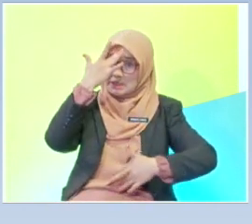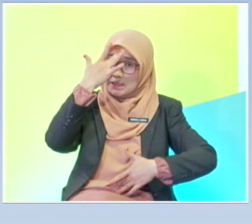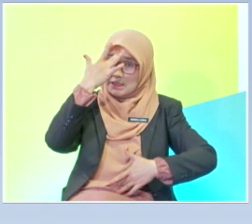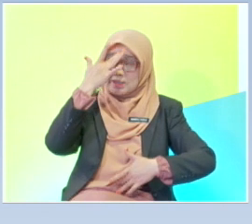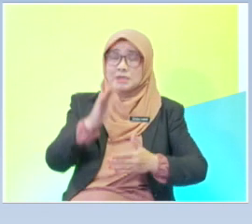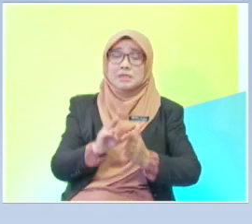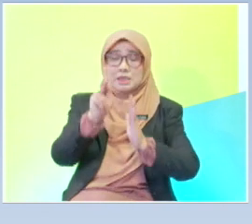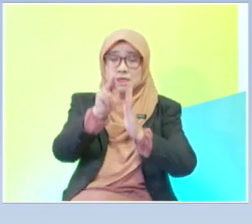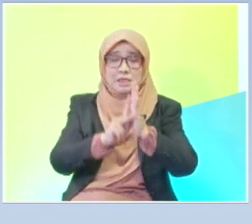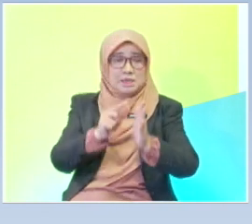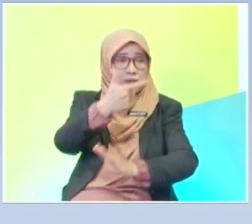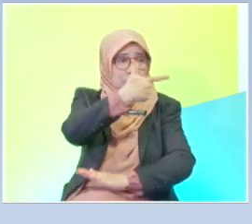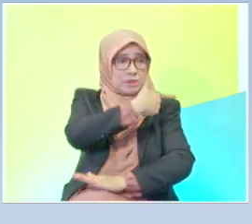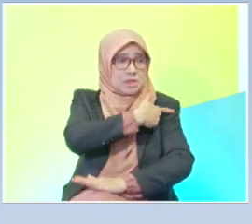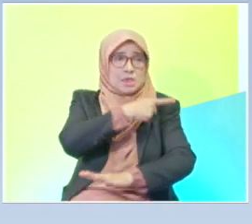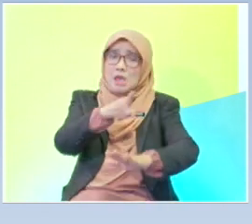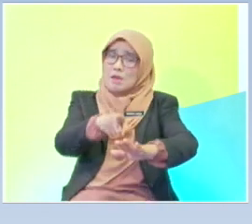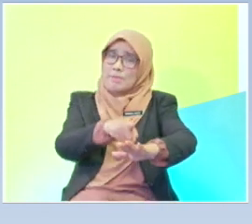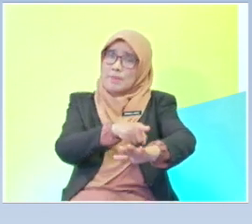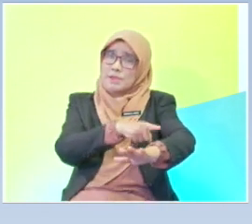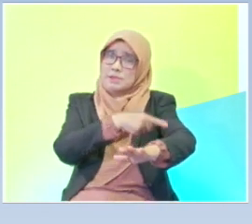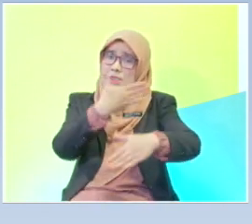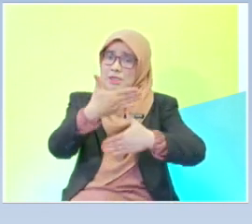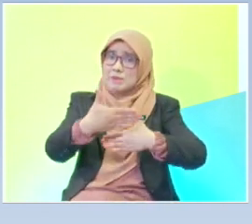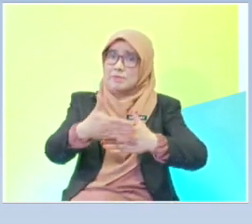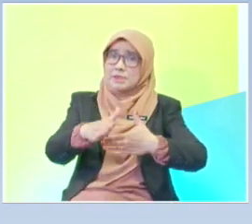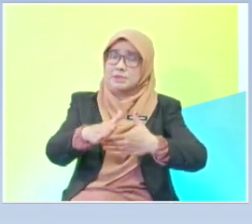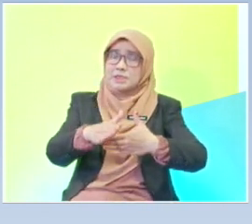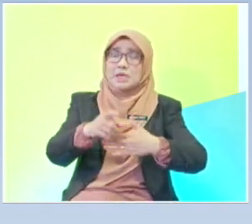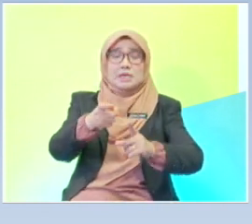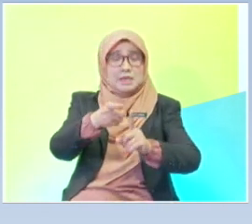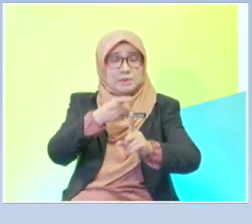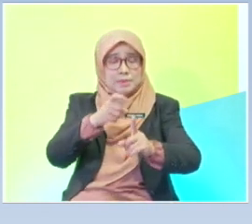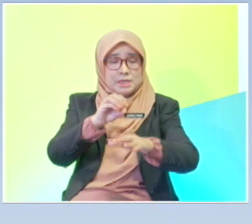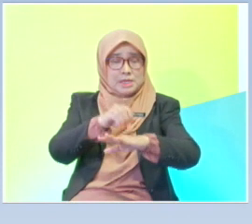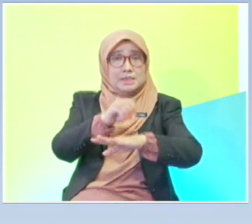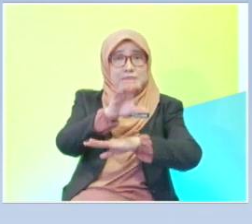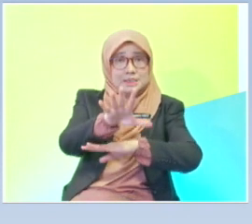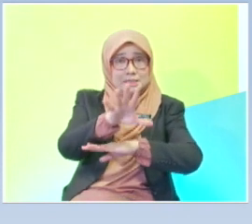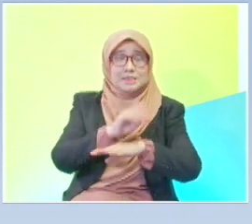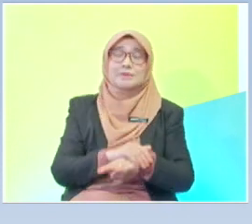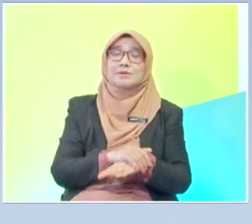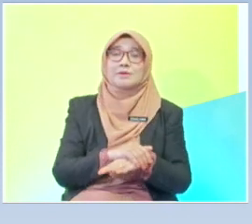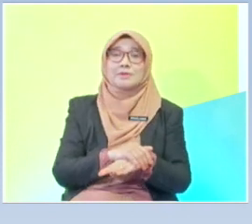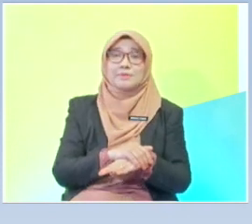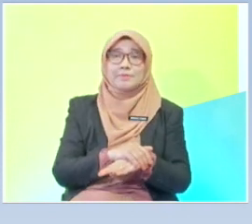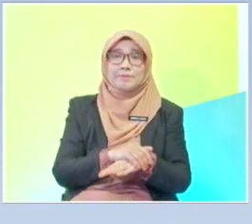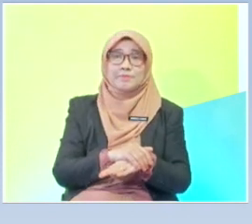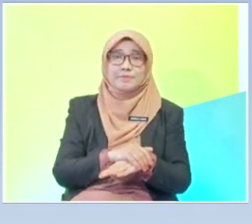berpanjangan selepas jangkitan. Jika kita lihat graf keimunan aktif, okey, kita lihat kepekatan antibody